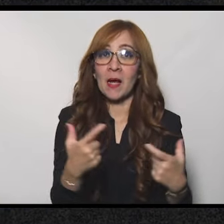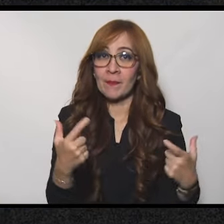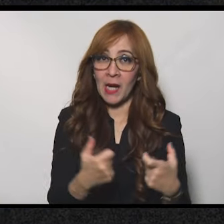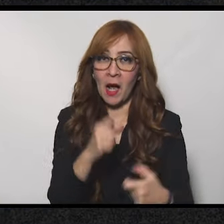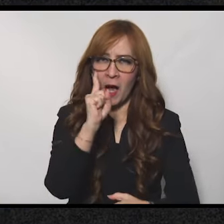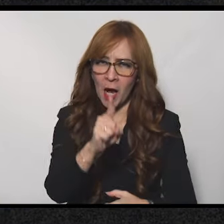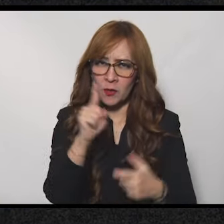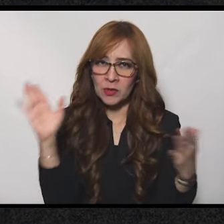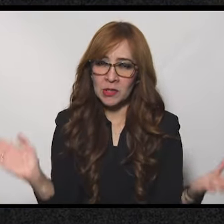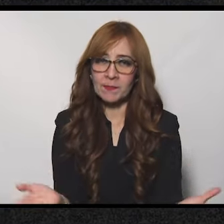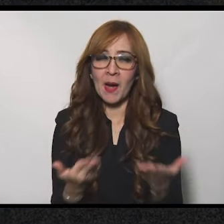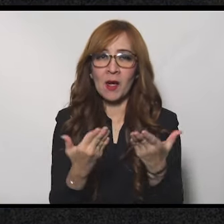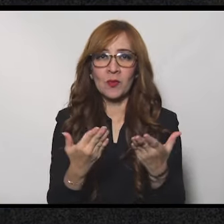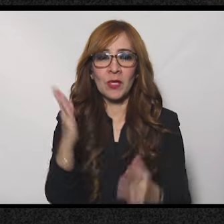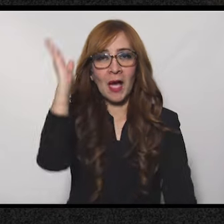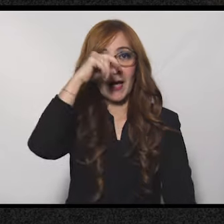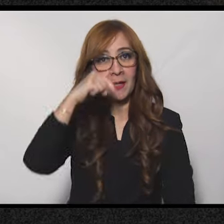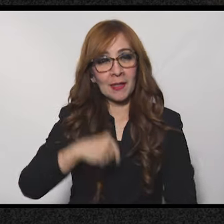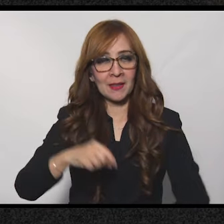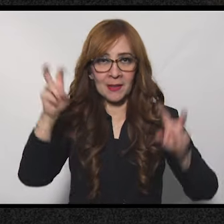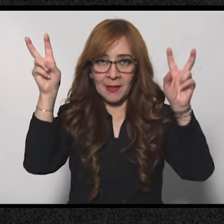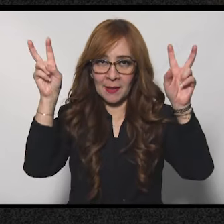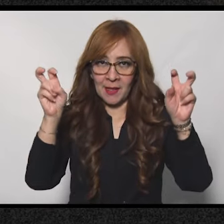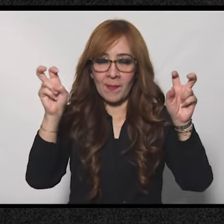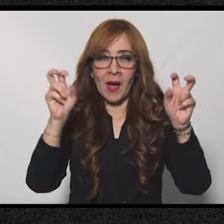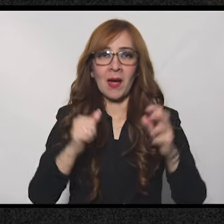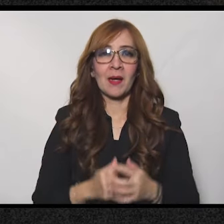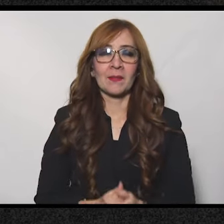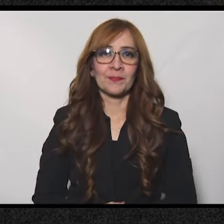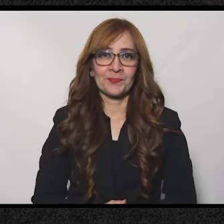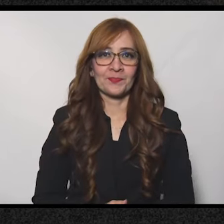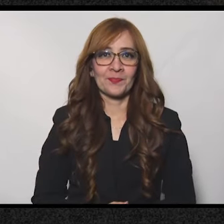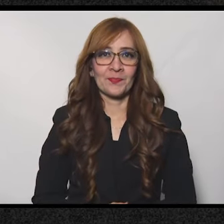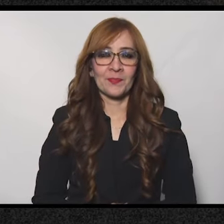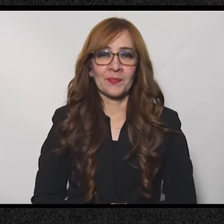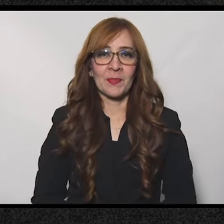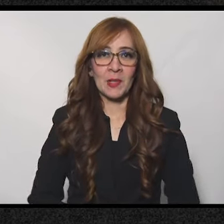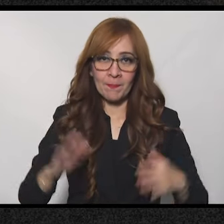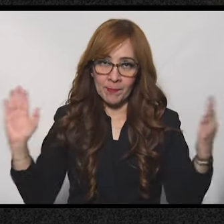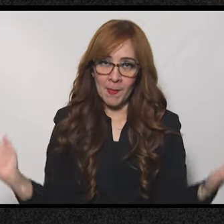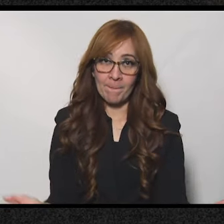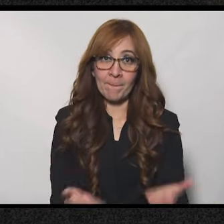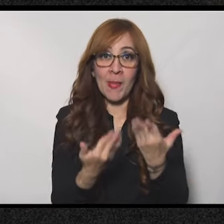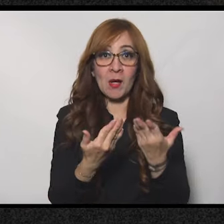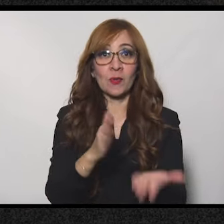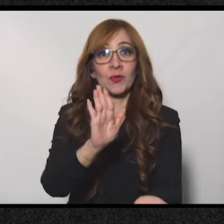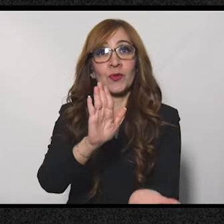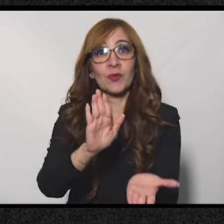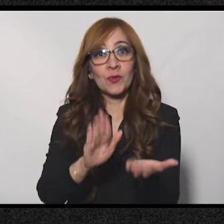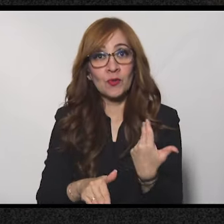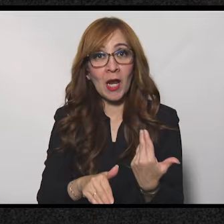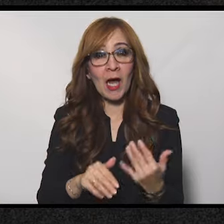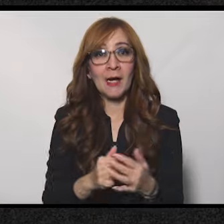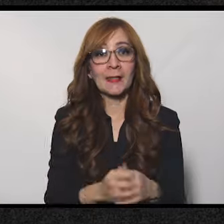ini saya akan membawakan sebuah tema, yaitu adalah rebuilding ruins.